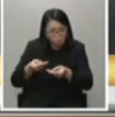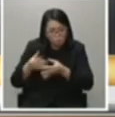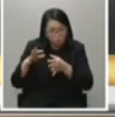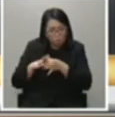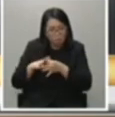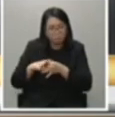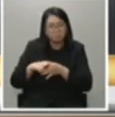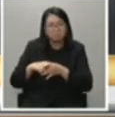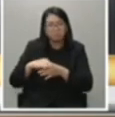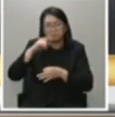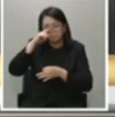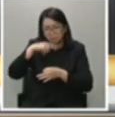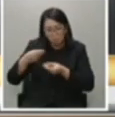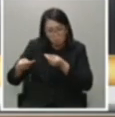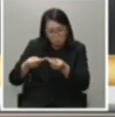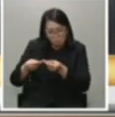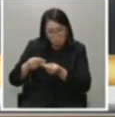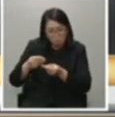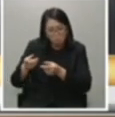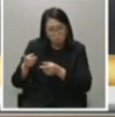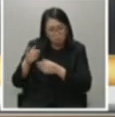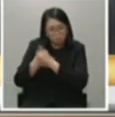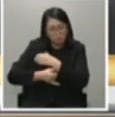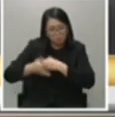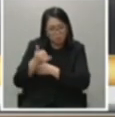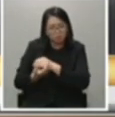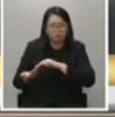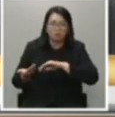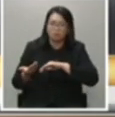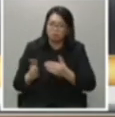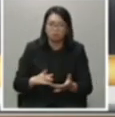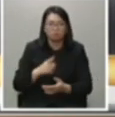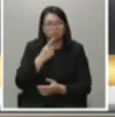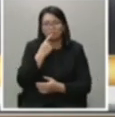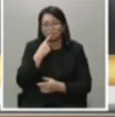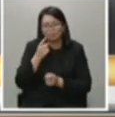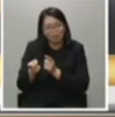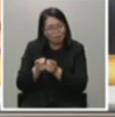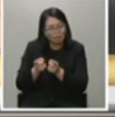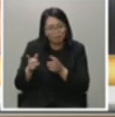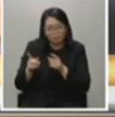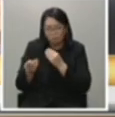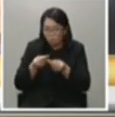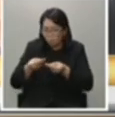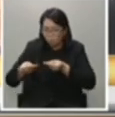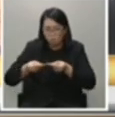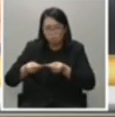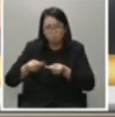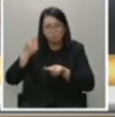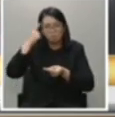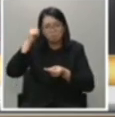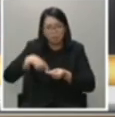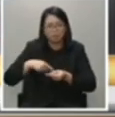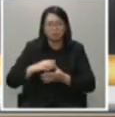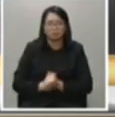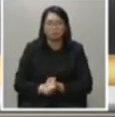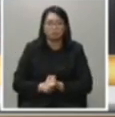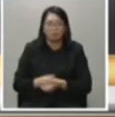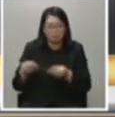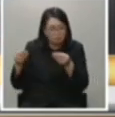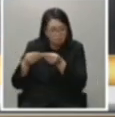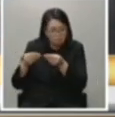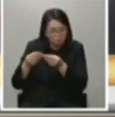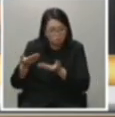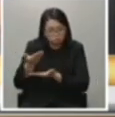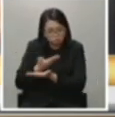นอกจากนี้ค่ะรัฐบาลพลเอกประยุทธ์ยังล้มเหลวในการเจรจาความตกลงระหว่างประเทศที่เรียกว่าอาเซบซึ่ง